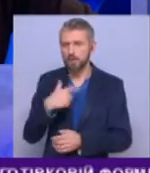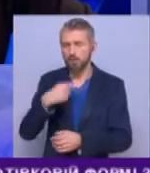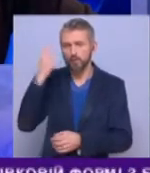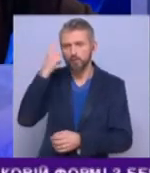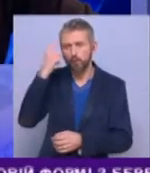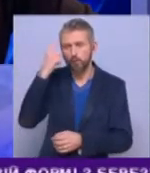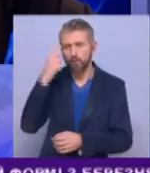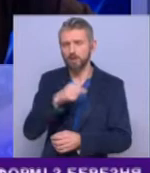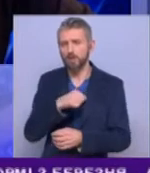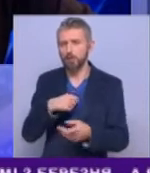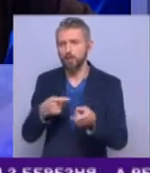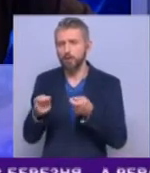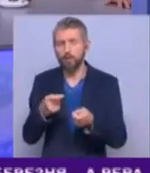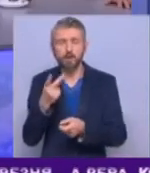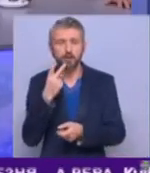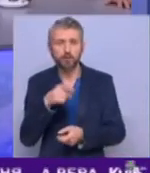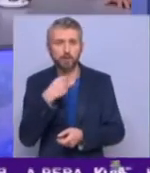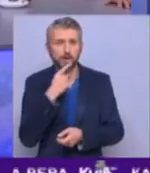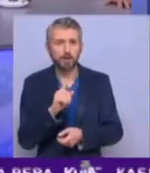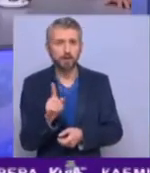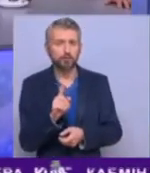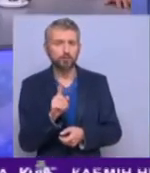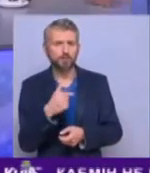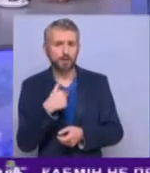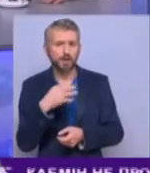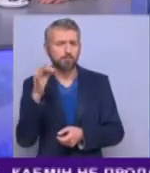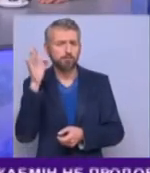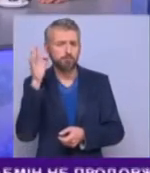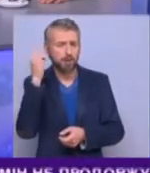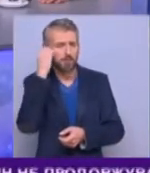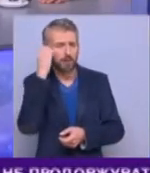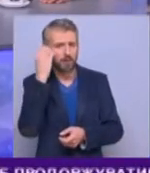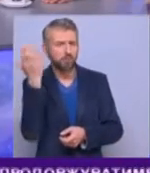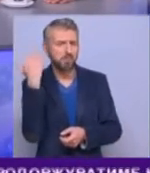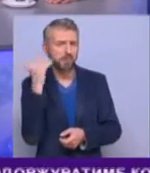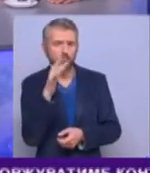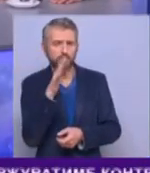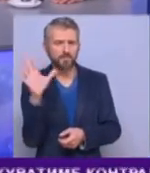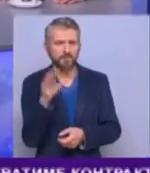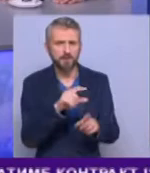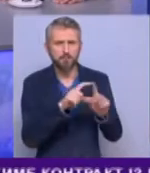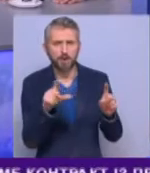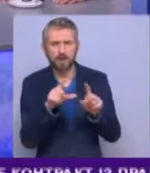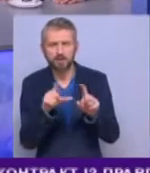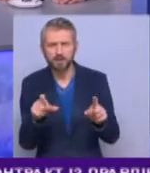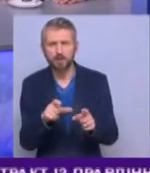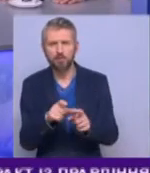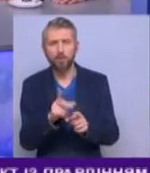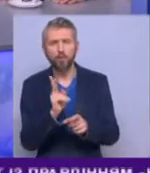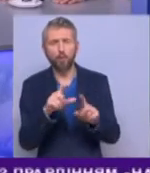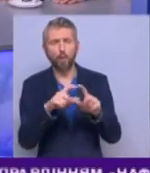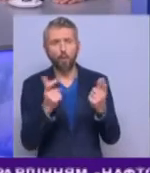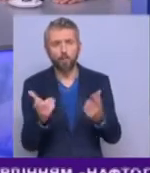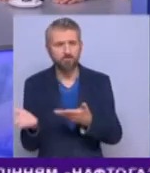самосвідомості, самоврядування. Ну, завжди ж говорили, що там, я пам'ятаю, і за попередніх часів всім магазинам, там, типу, офісу,